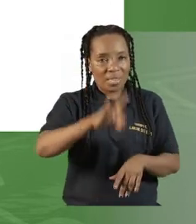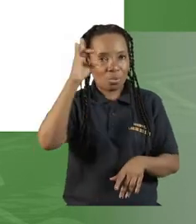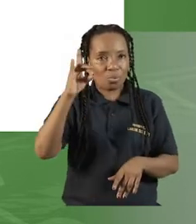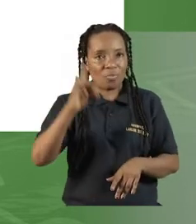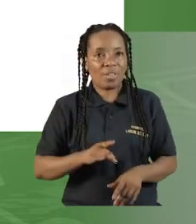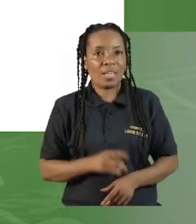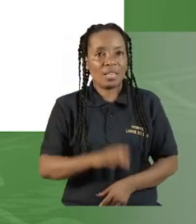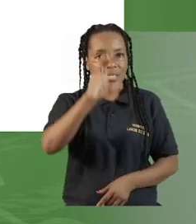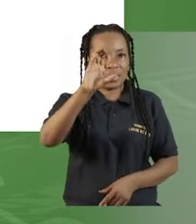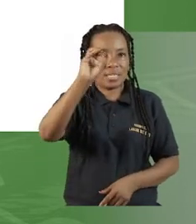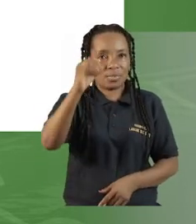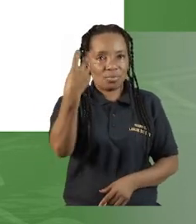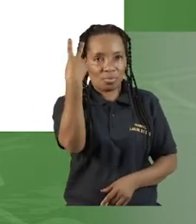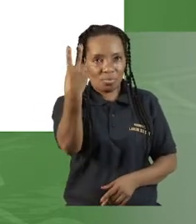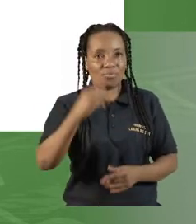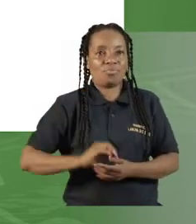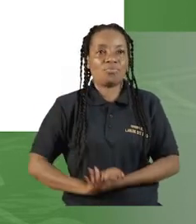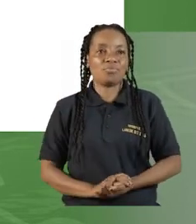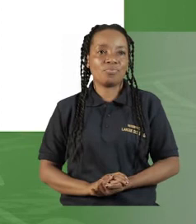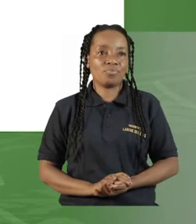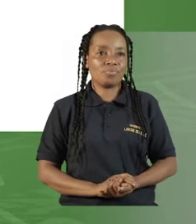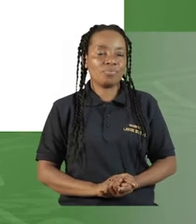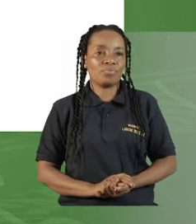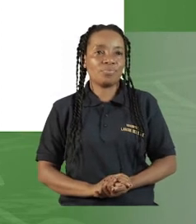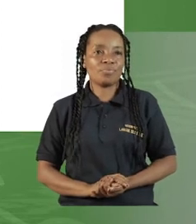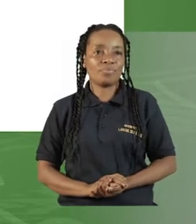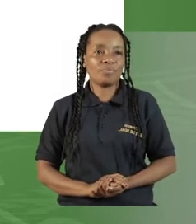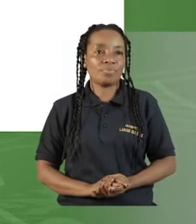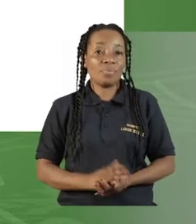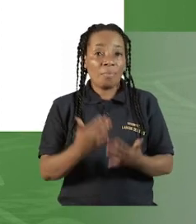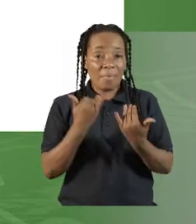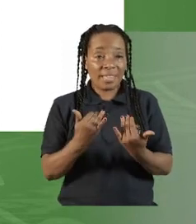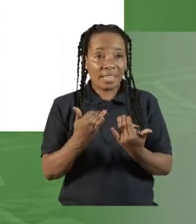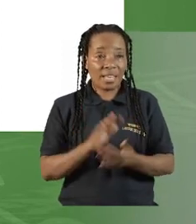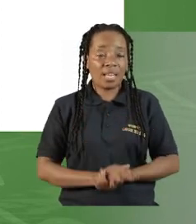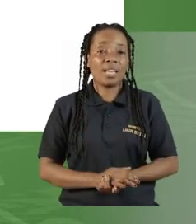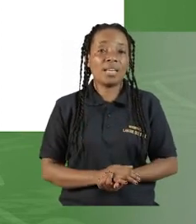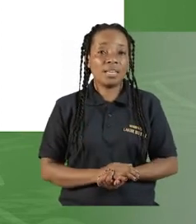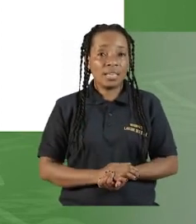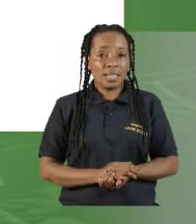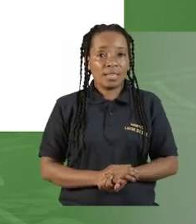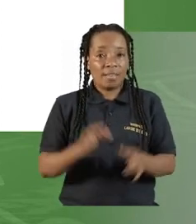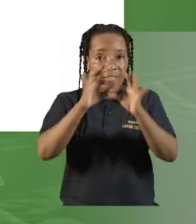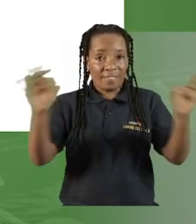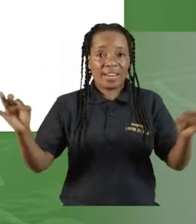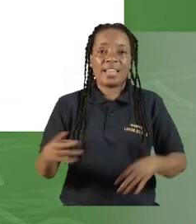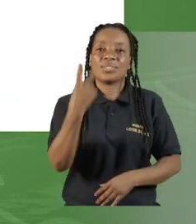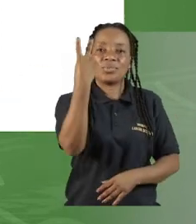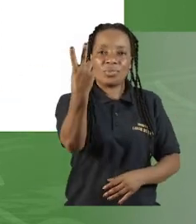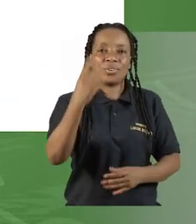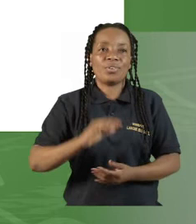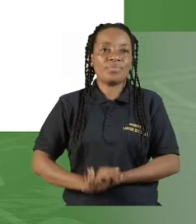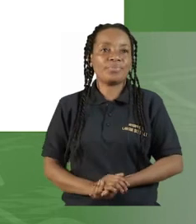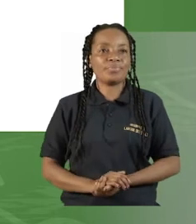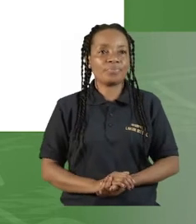carbone et non le produit de cette combustion. Nous pouvons passer maintenant à la deuxième proposition. L'oxyde de